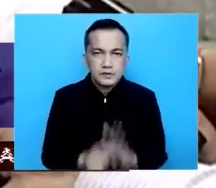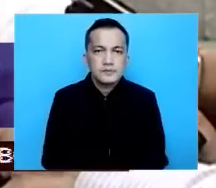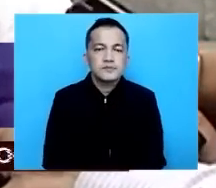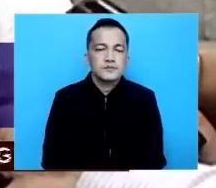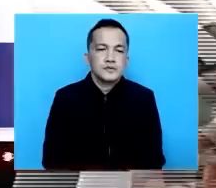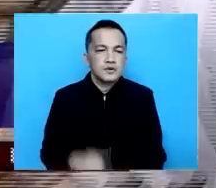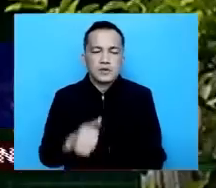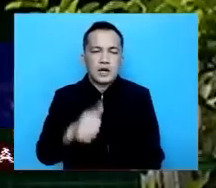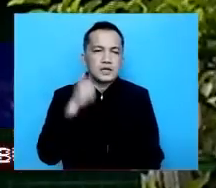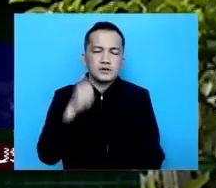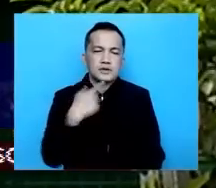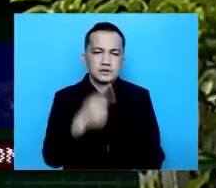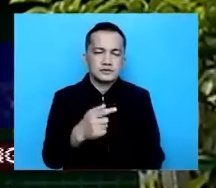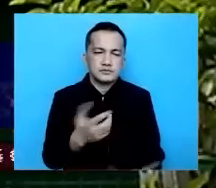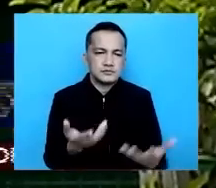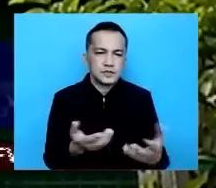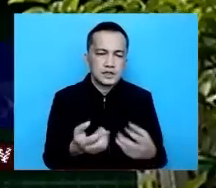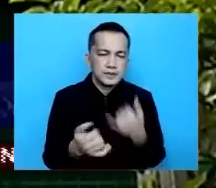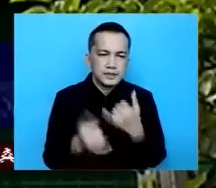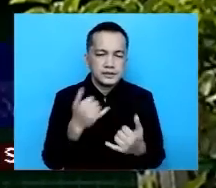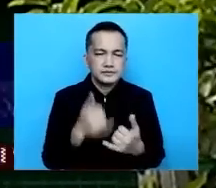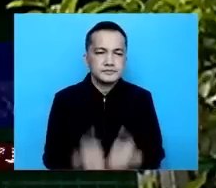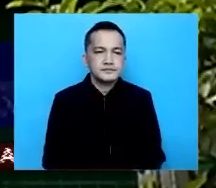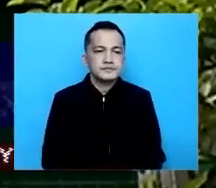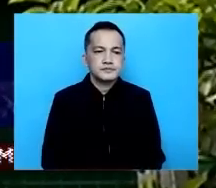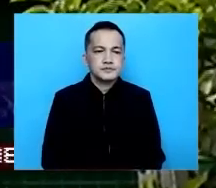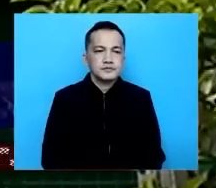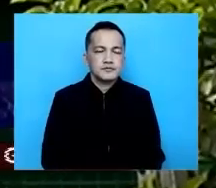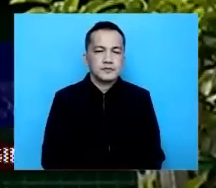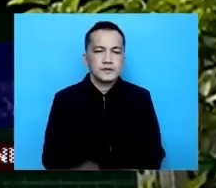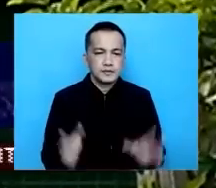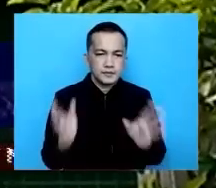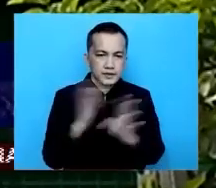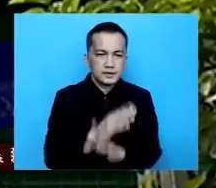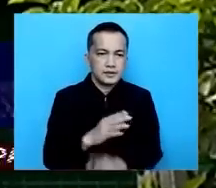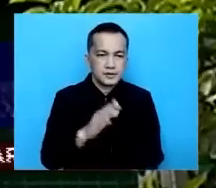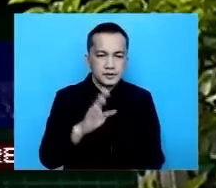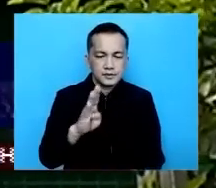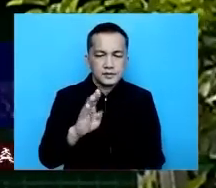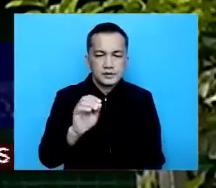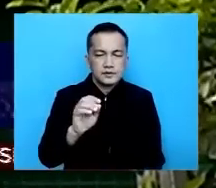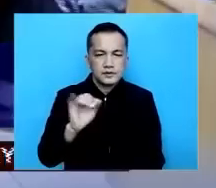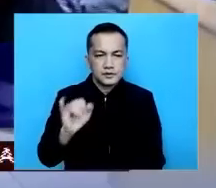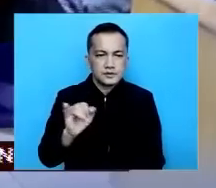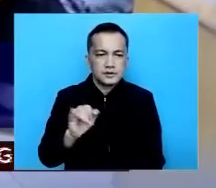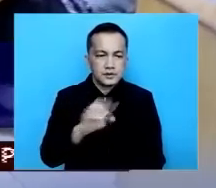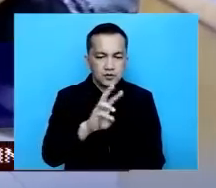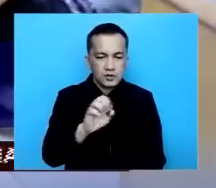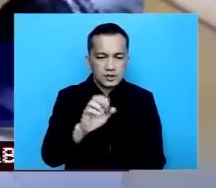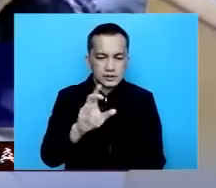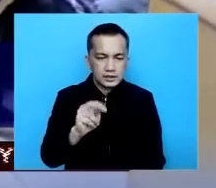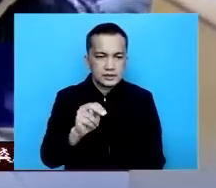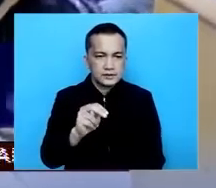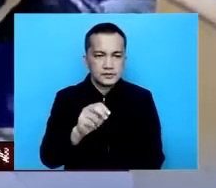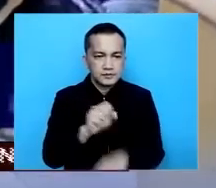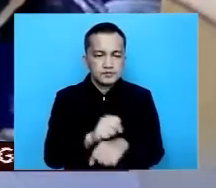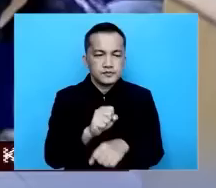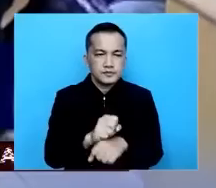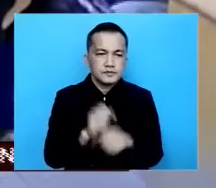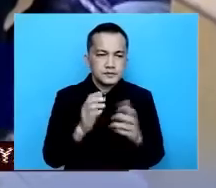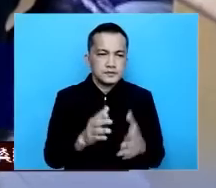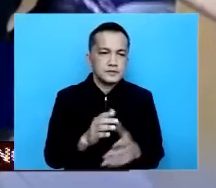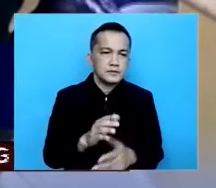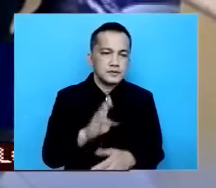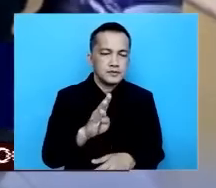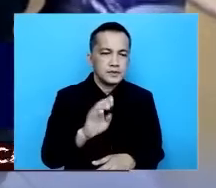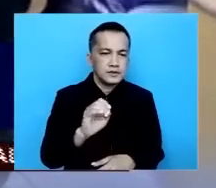be violating any rights. Pinalitan naman ng Bureau of Immigration ang warden at mga personnel ng Bureau of Immigration Detention